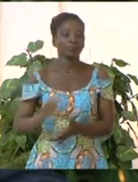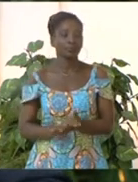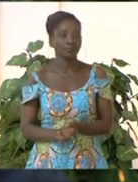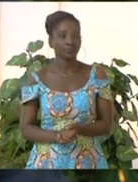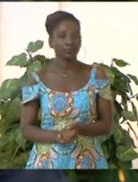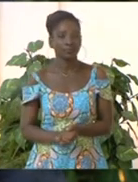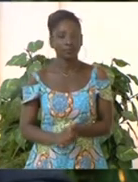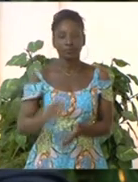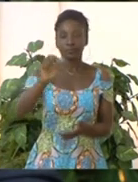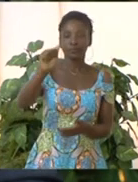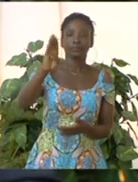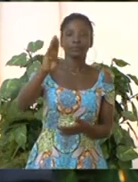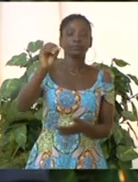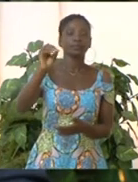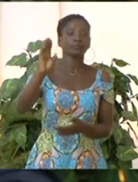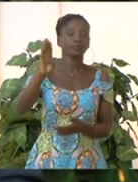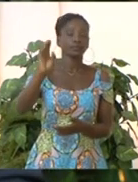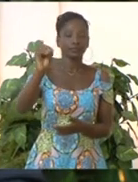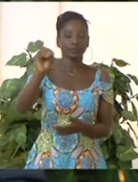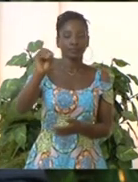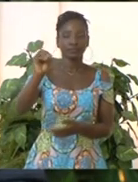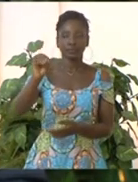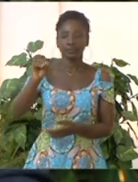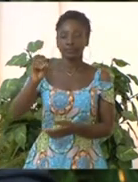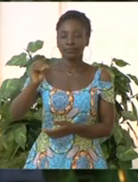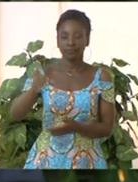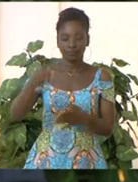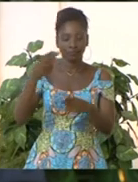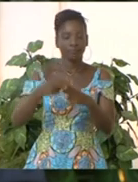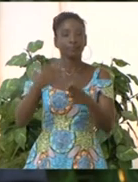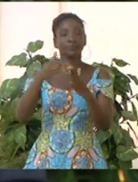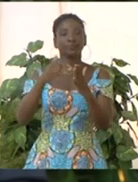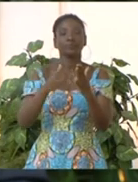a beau inscrire